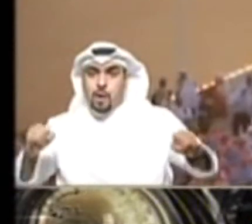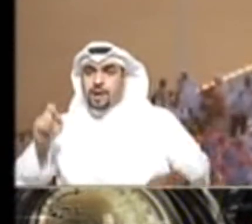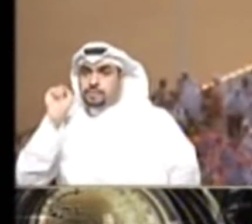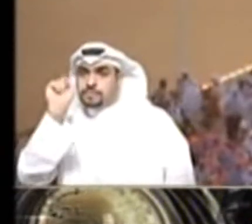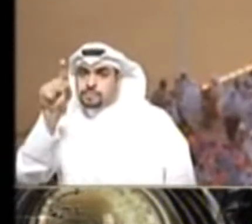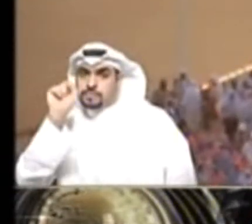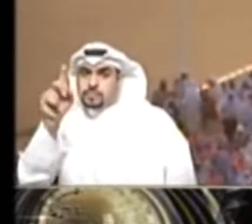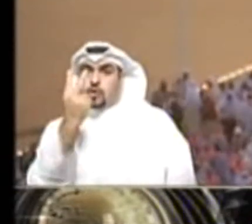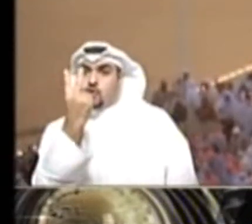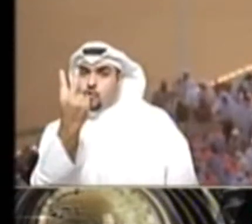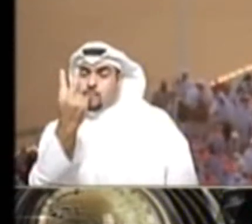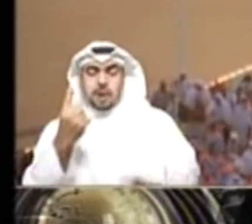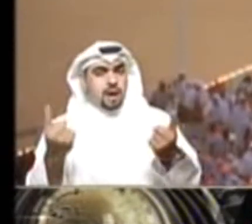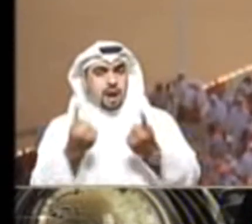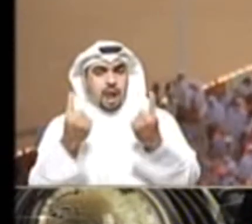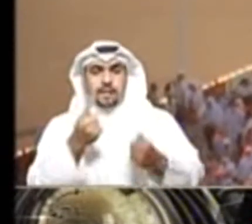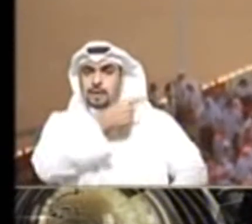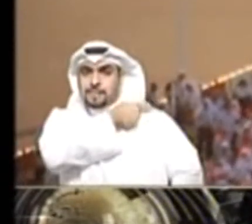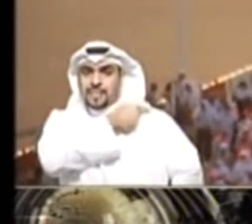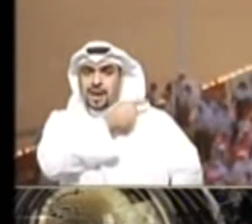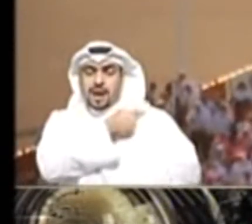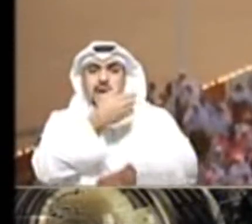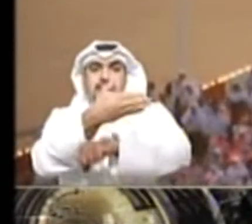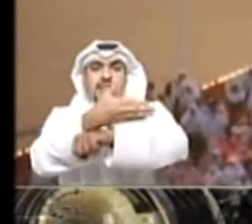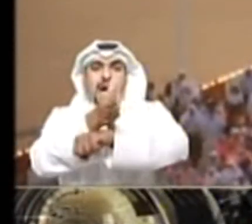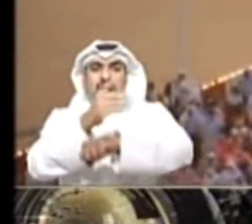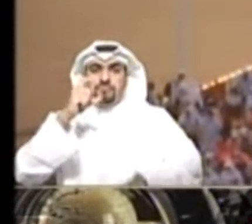عليه، ومن تأخر فلا إثم عليه لمن اتقى،